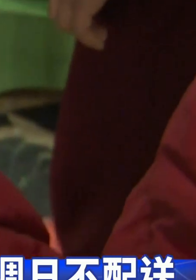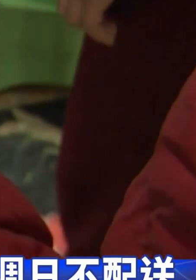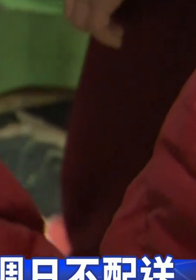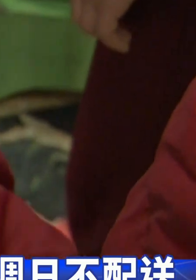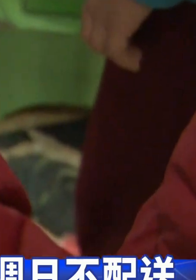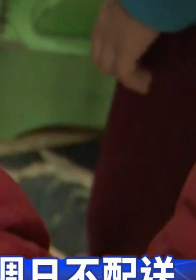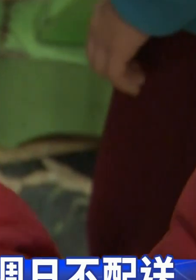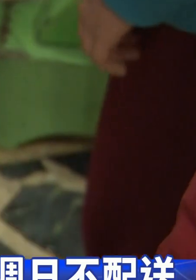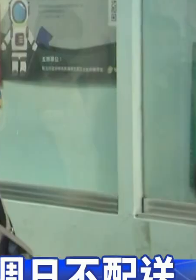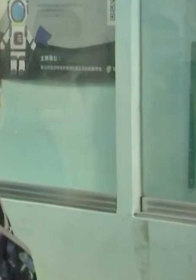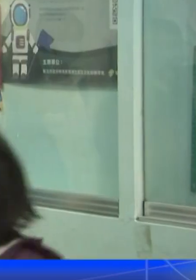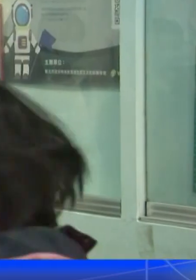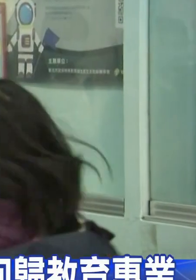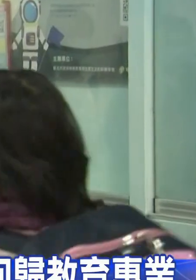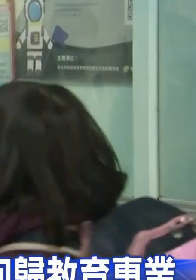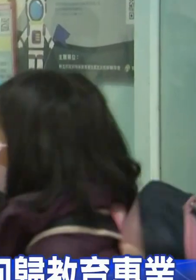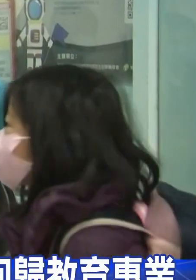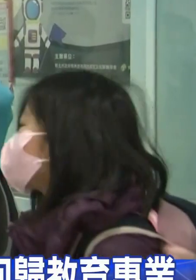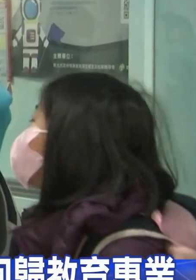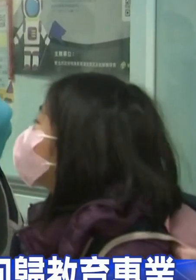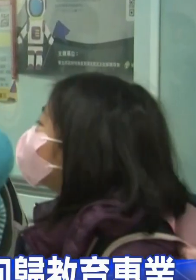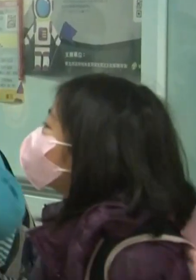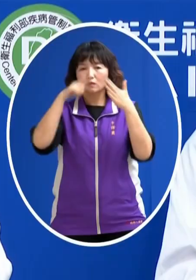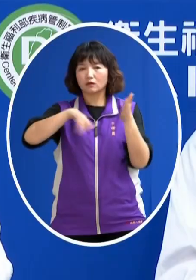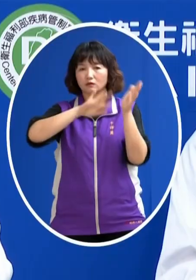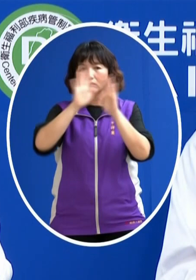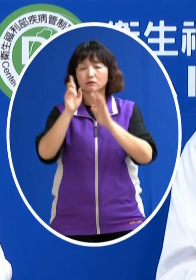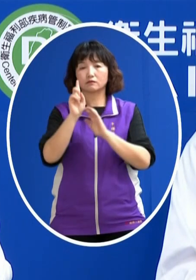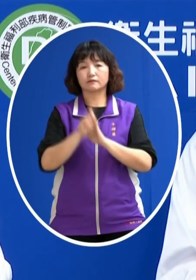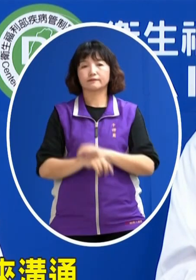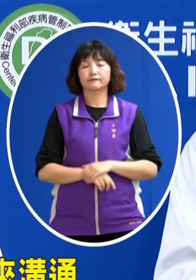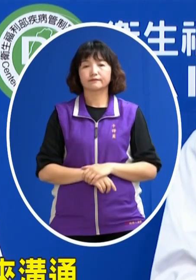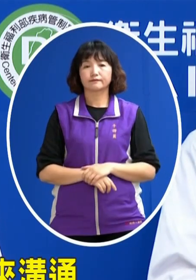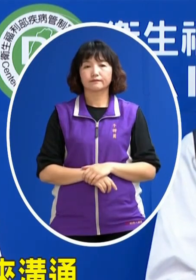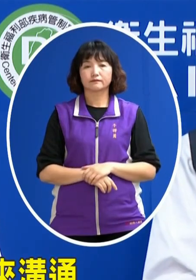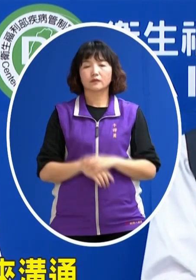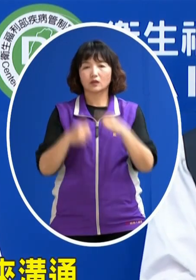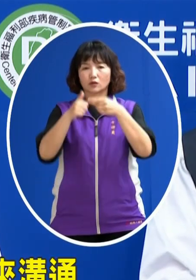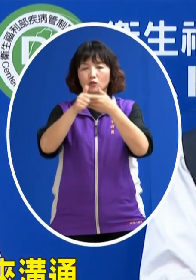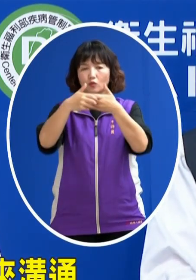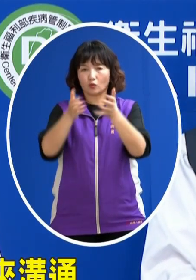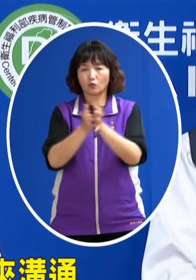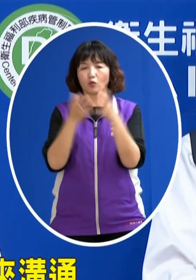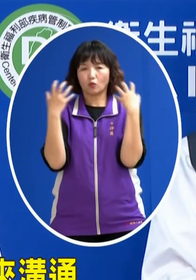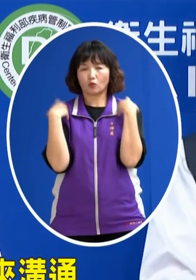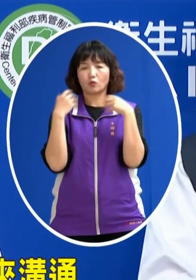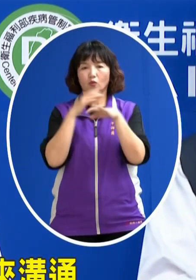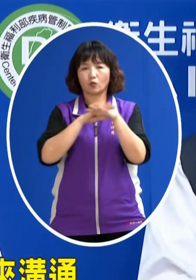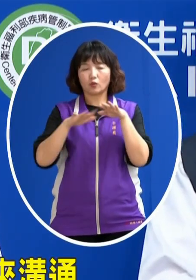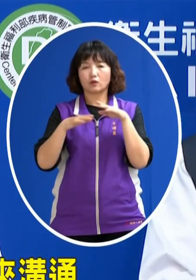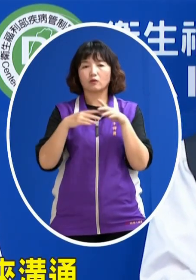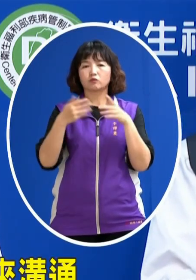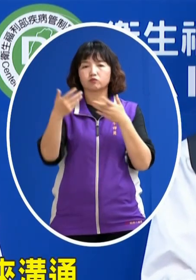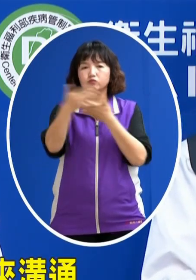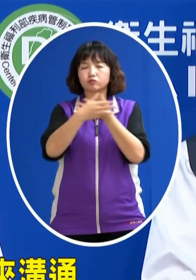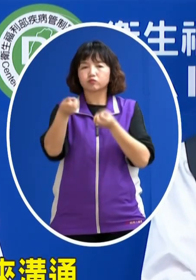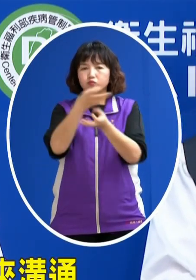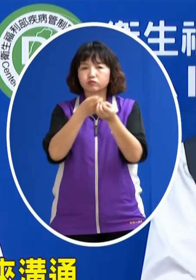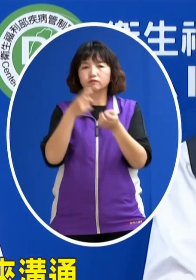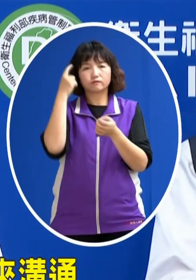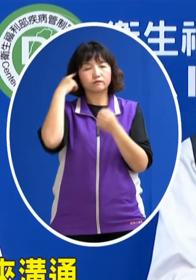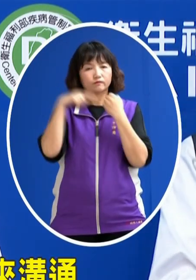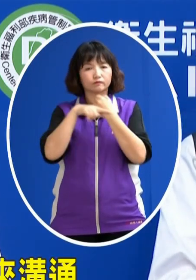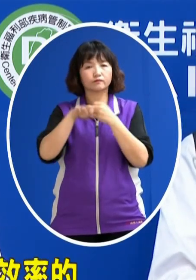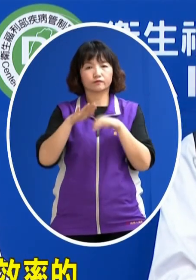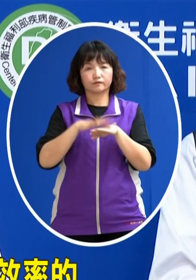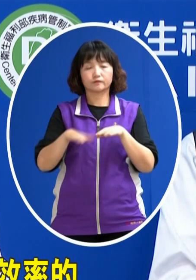议，指挥中心也做出回应。 学校的部分，我想教育部会持续跟大家来沟通了哈。